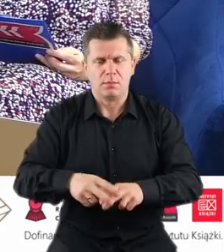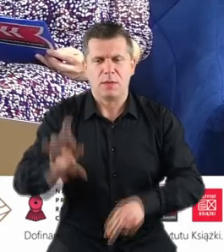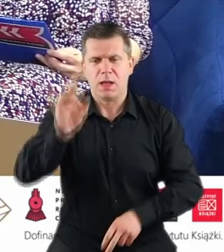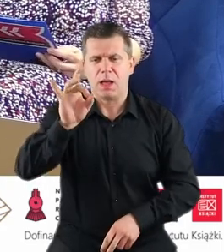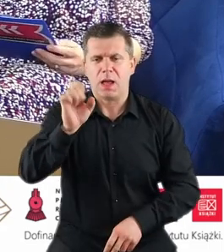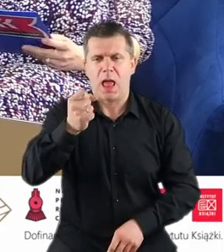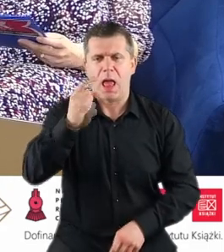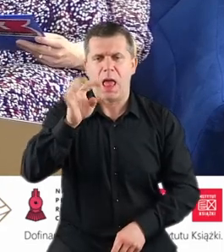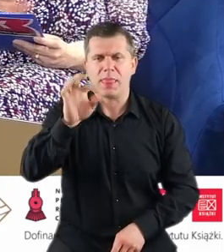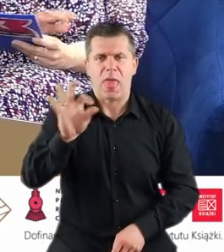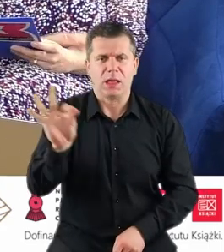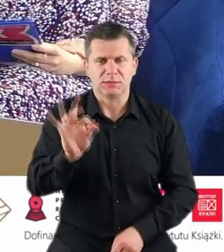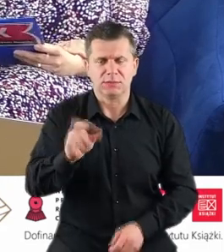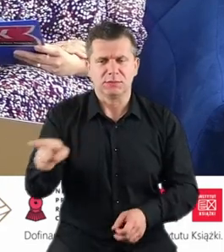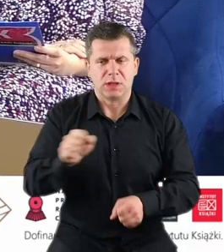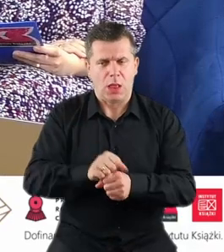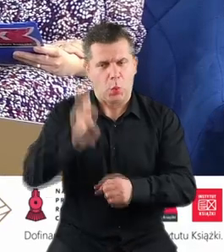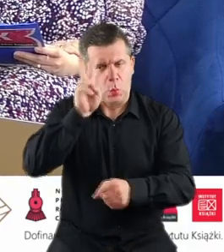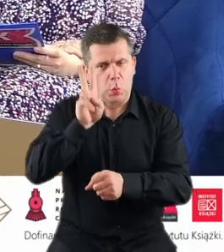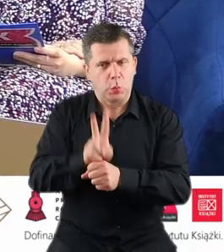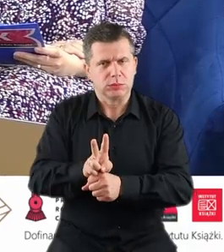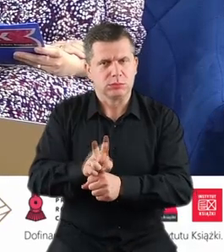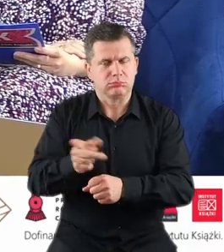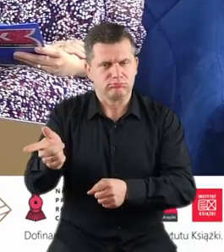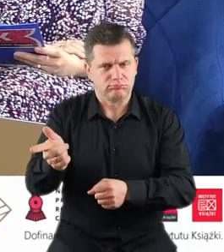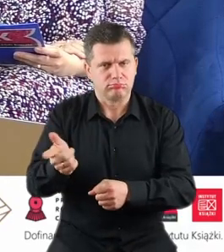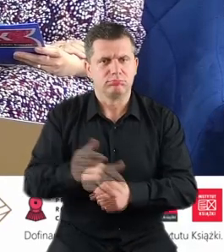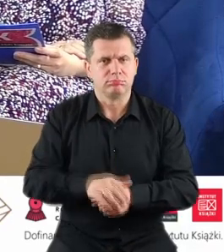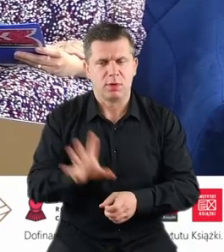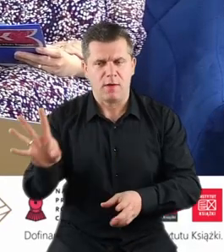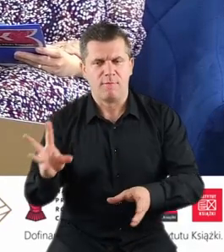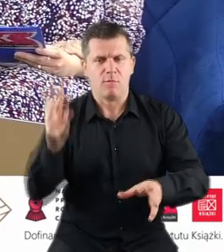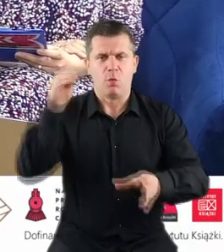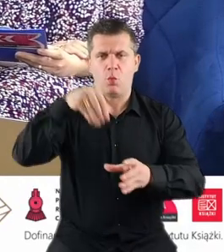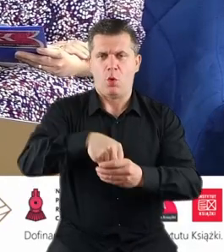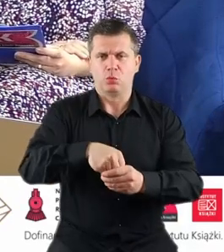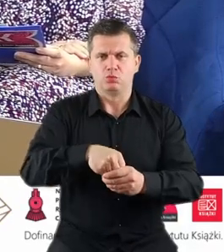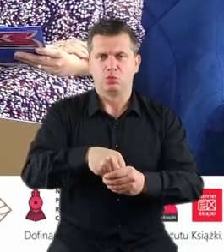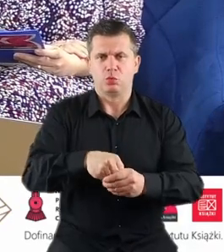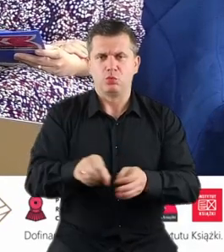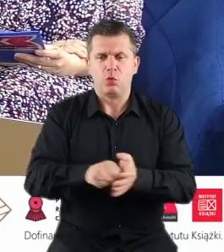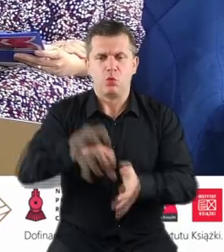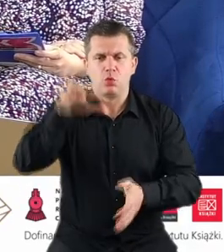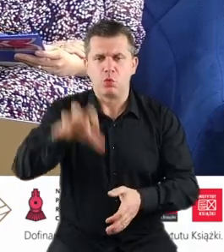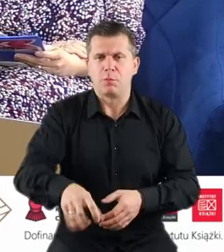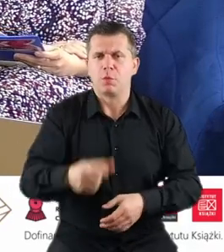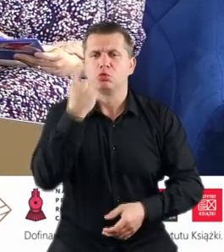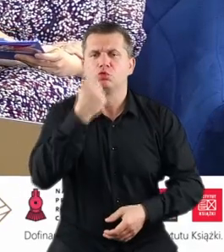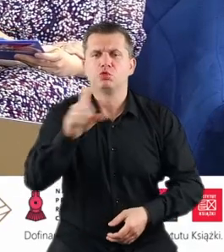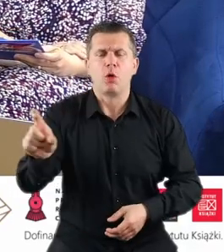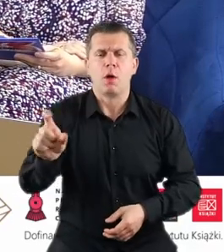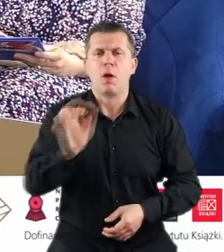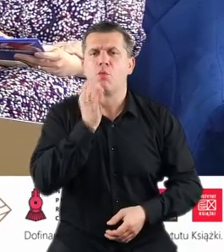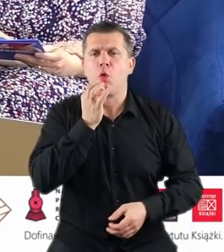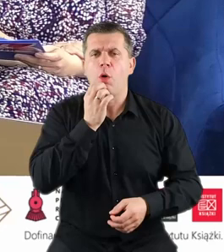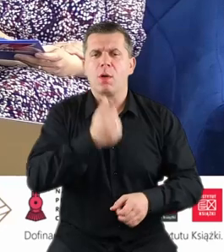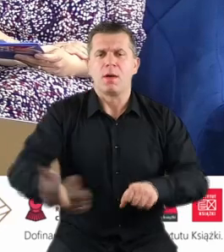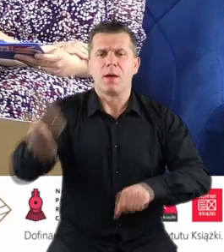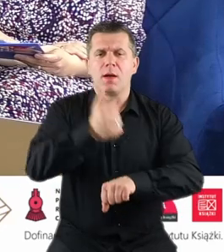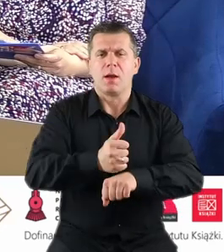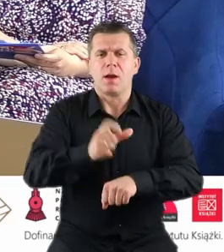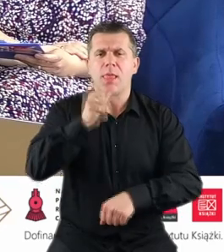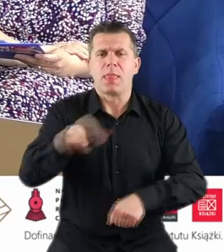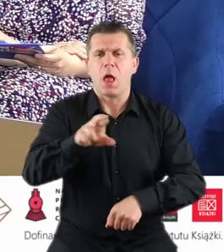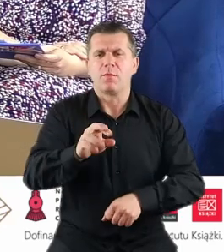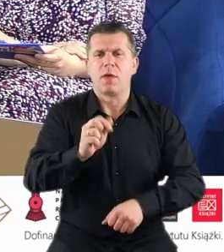Melindy Gatesów oraz uznany został włączony, zaliczony do grona 100 młodych liderów